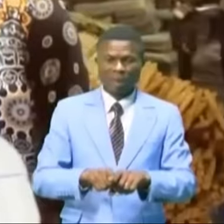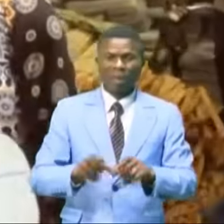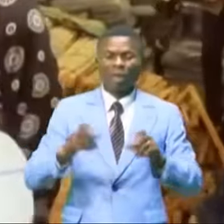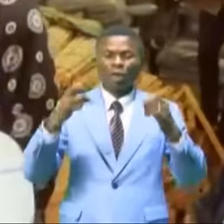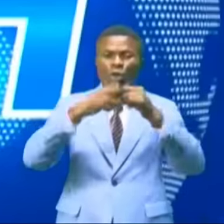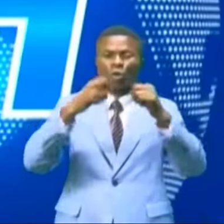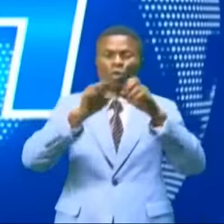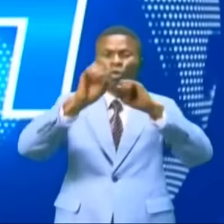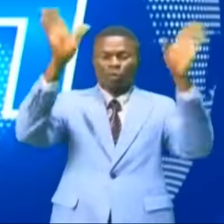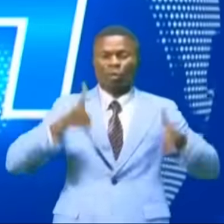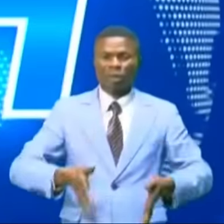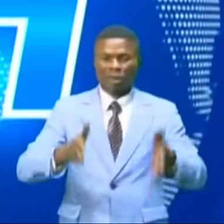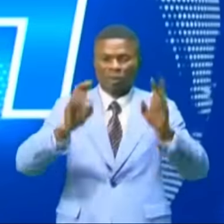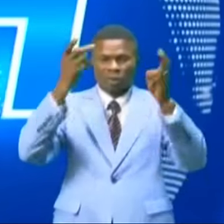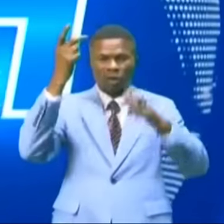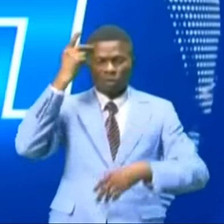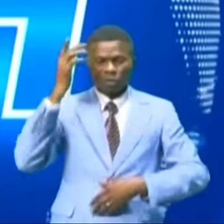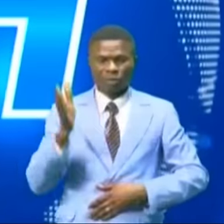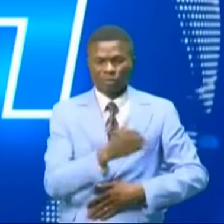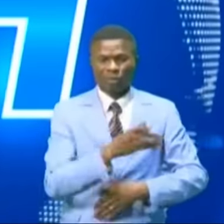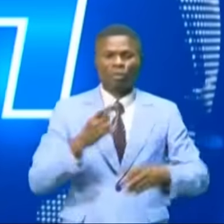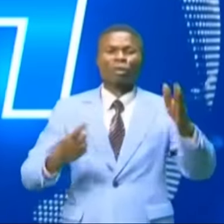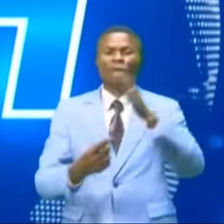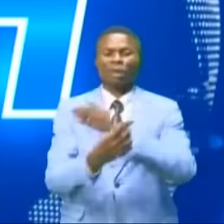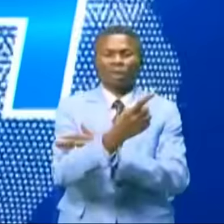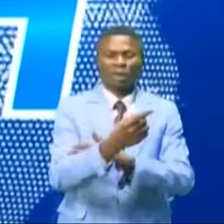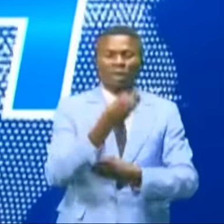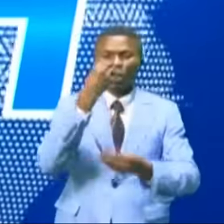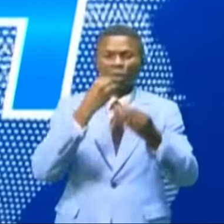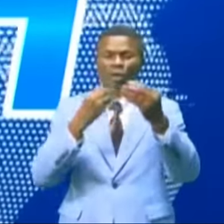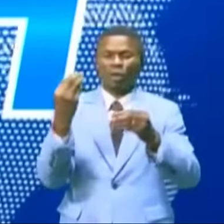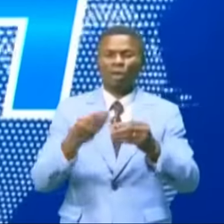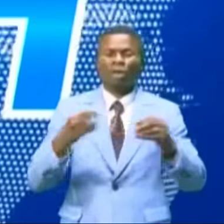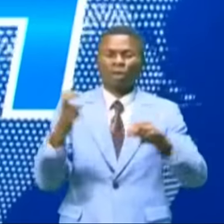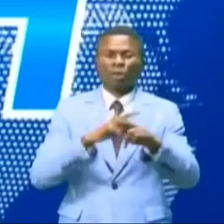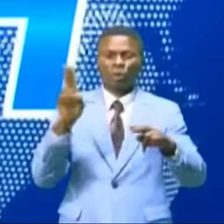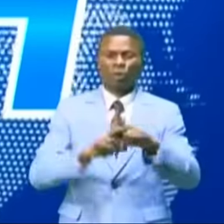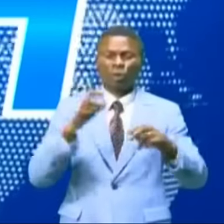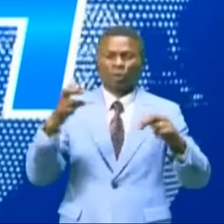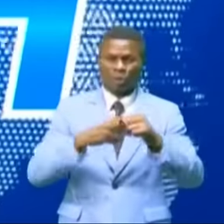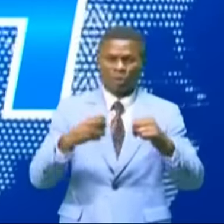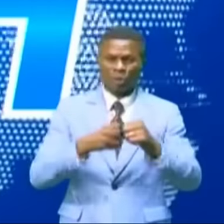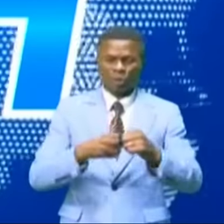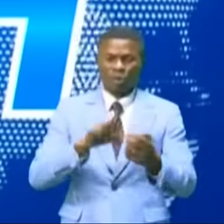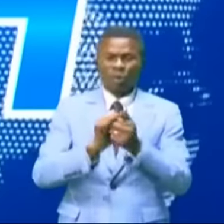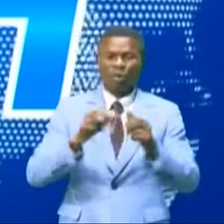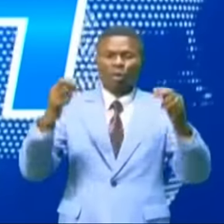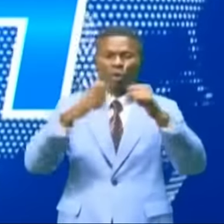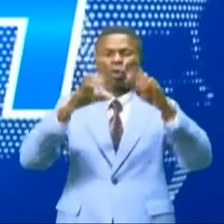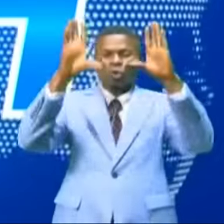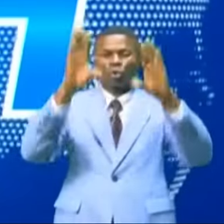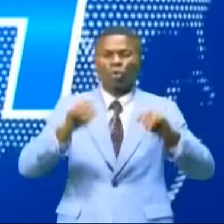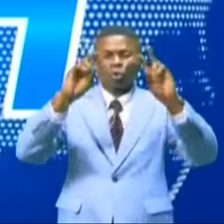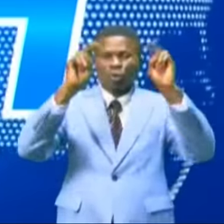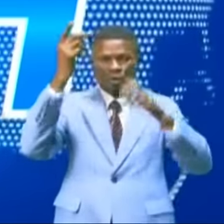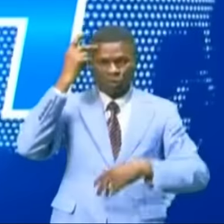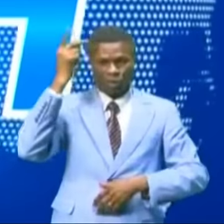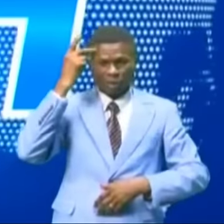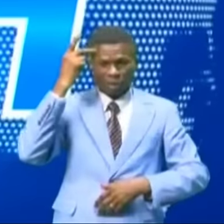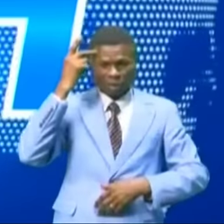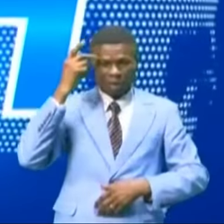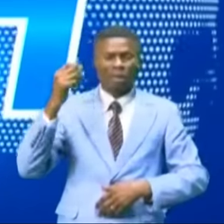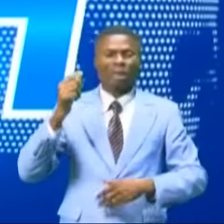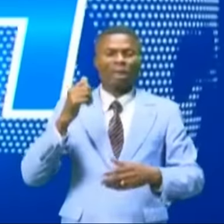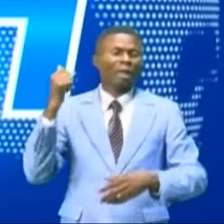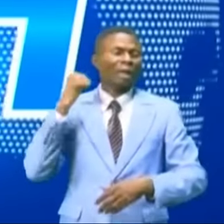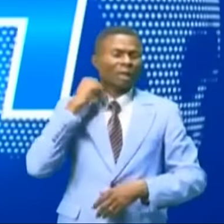public. Plaintes des consommateurs de l'électricité sur les délestages au Kekone Kinshasa ont poussé Dr